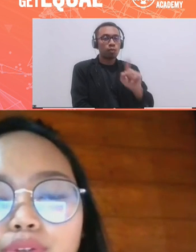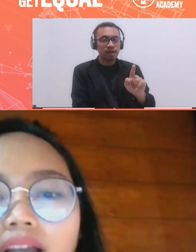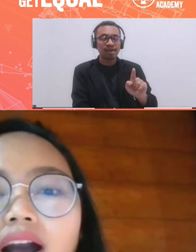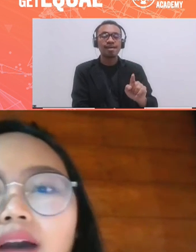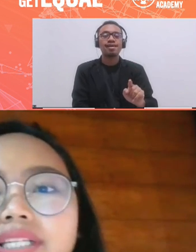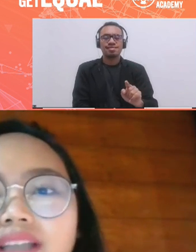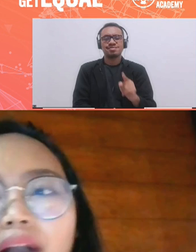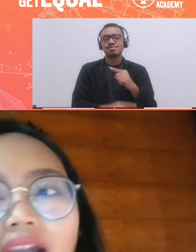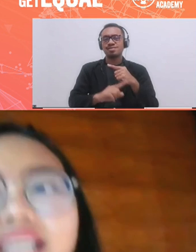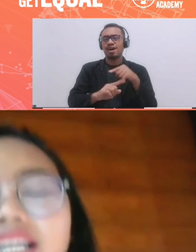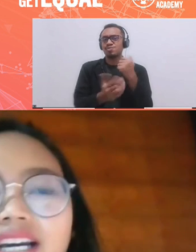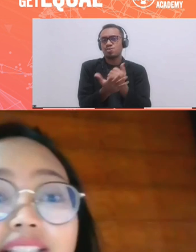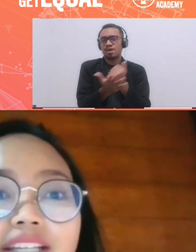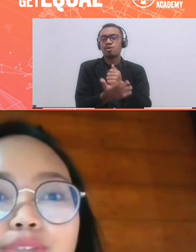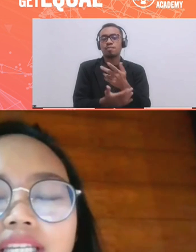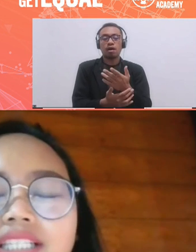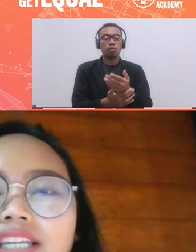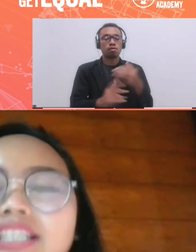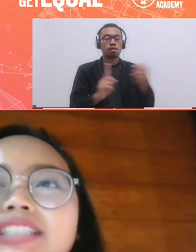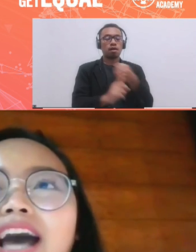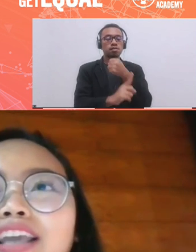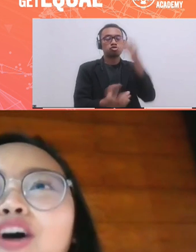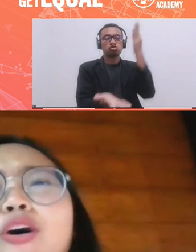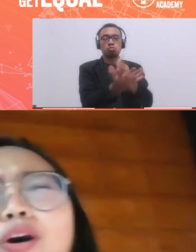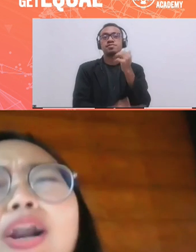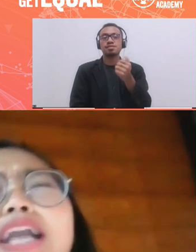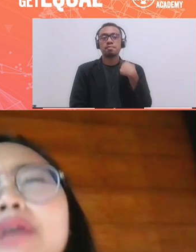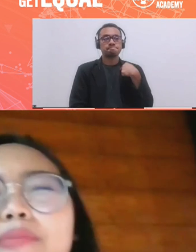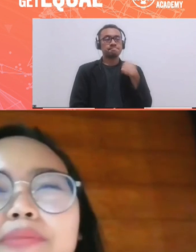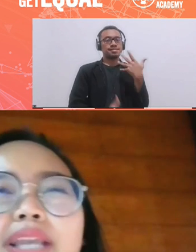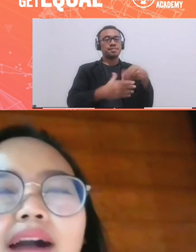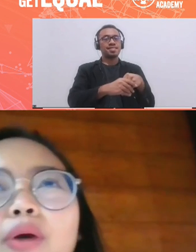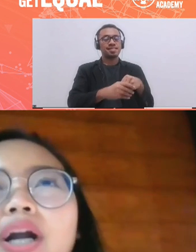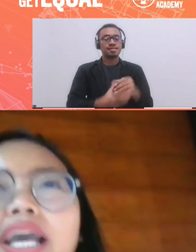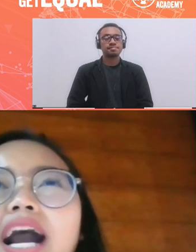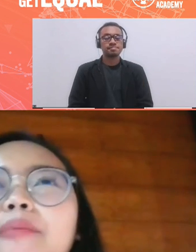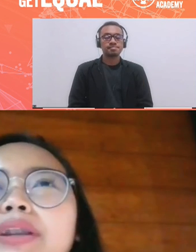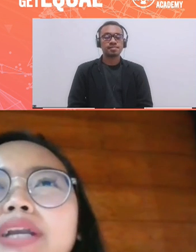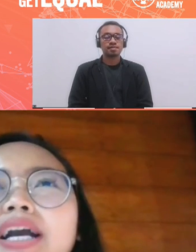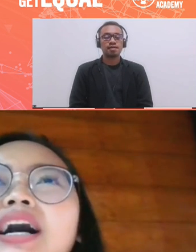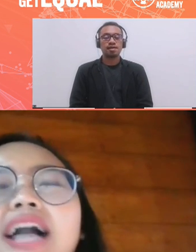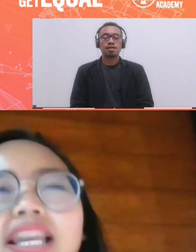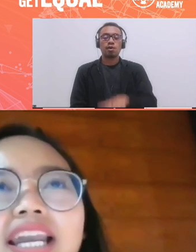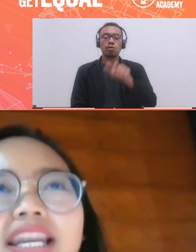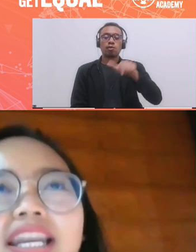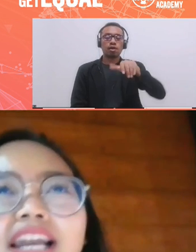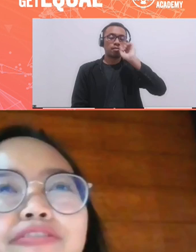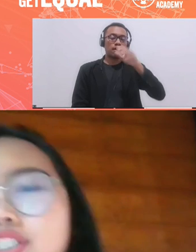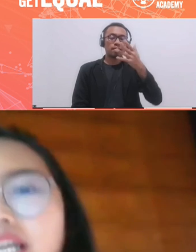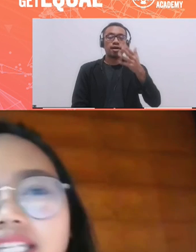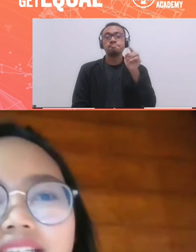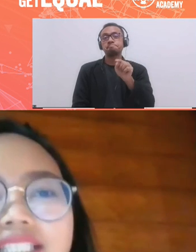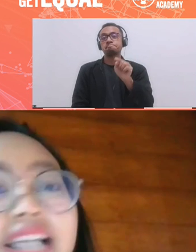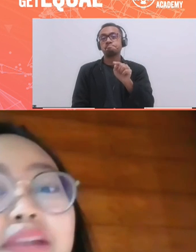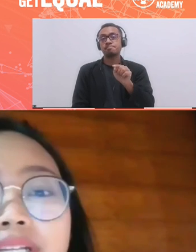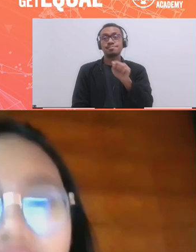teman-teman sebetulnya bisa mengakhiri kekerasan itu sendiri. Jadi di saat orang-orang di mana-mana bilang bahwa kayak apa namanya kalian ada adalah